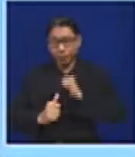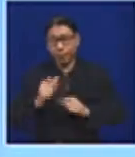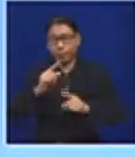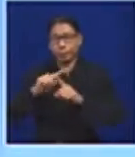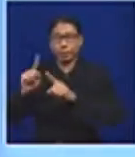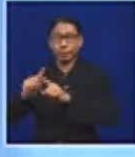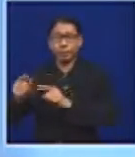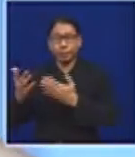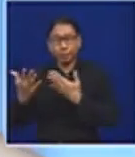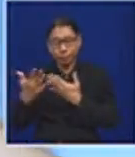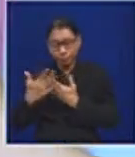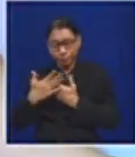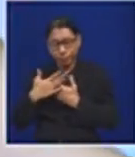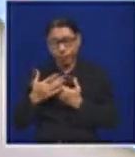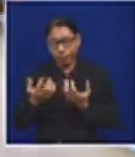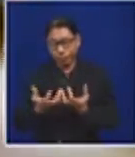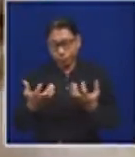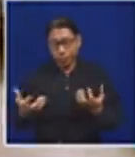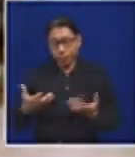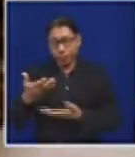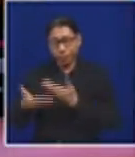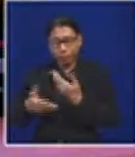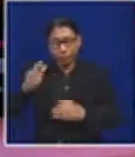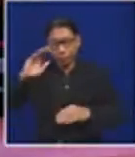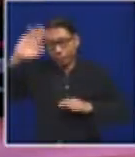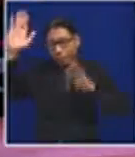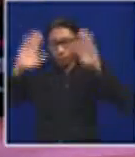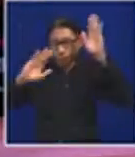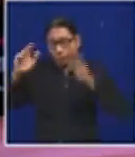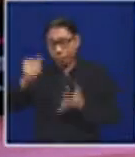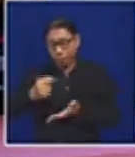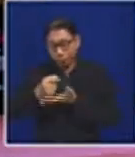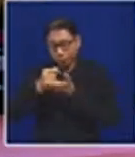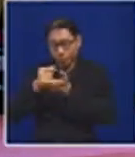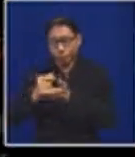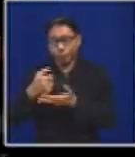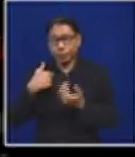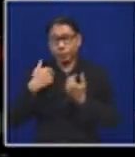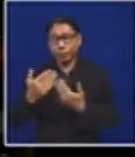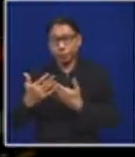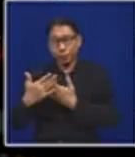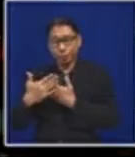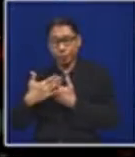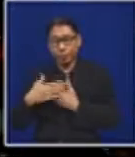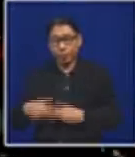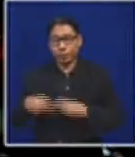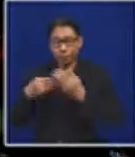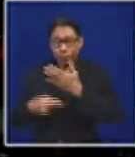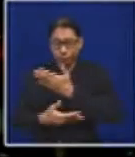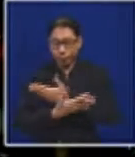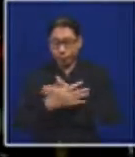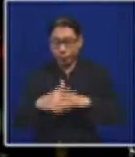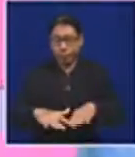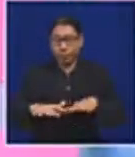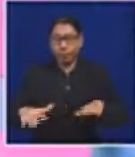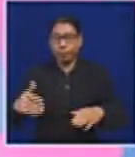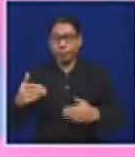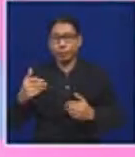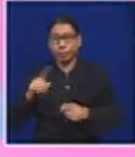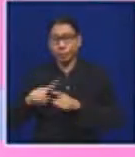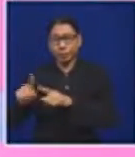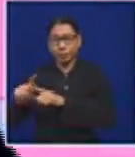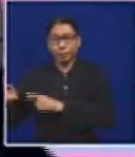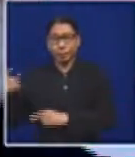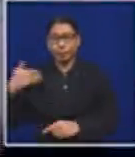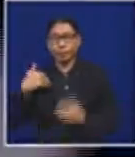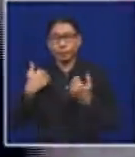งนำของรักของหวงไปร่วมประมูลหารายได้ช่วยเหลือส่งต่อความรักและมอบโอกาสให้กับน้องๆมากมายหลายต่อหลายคนเลยแหละ